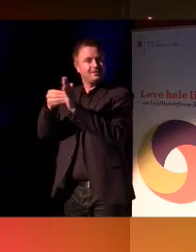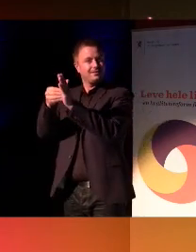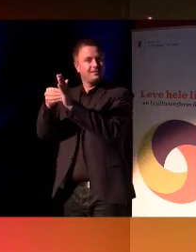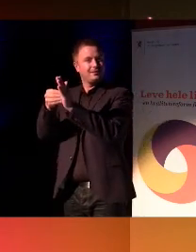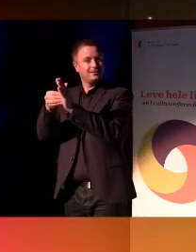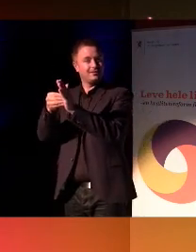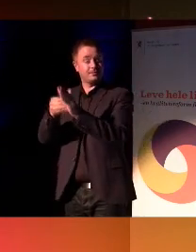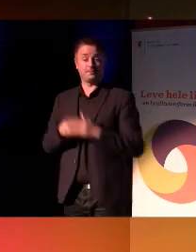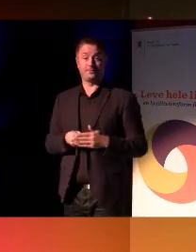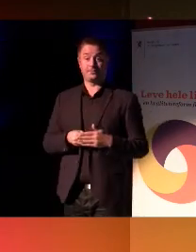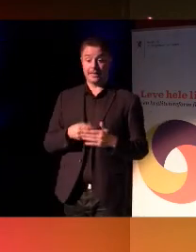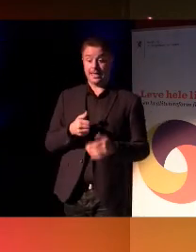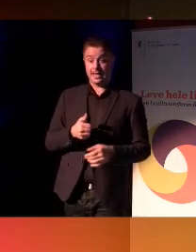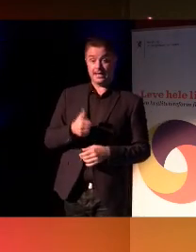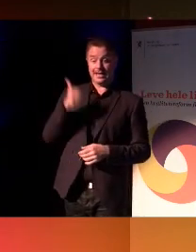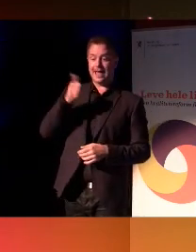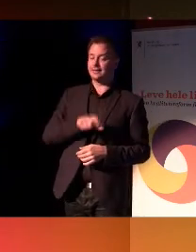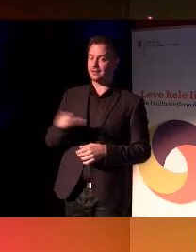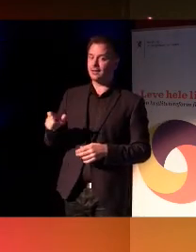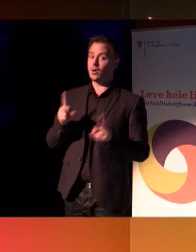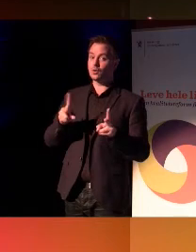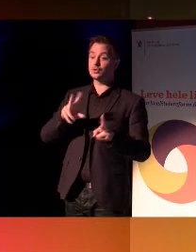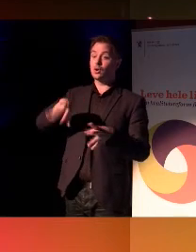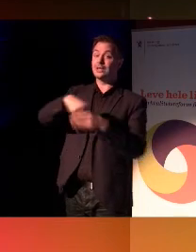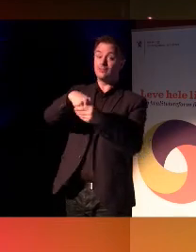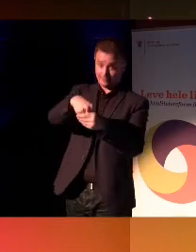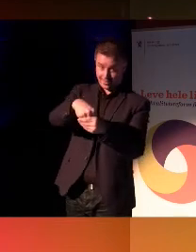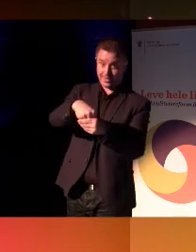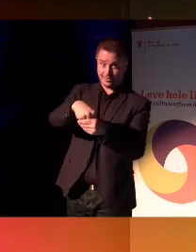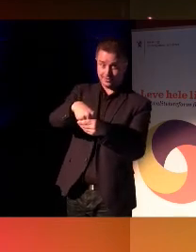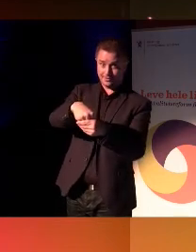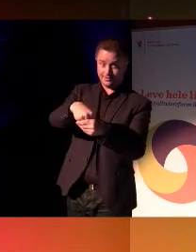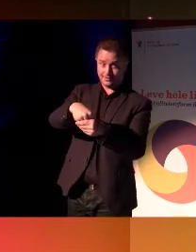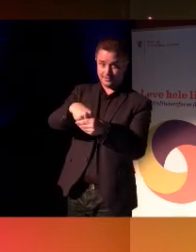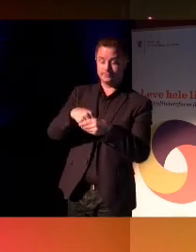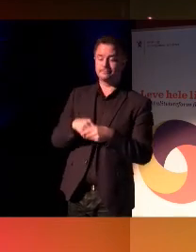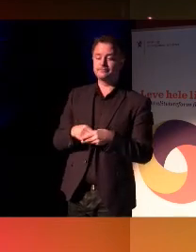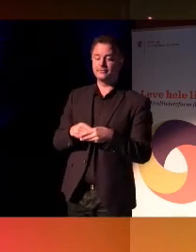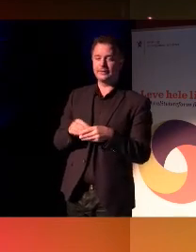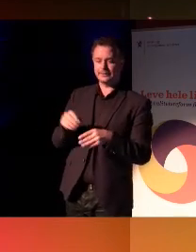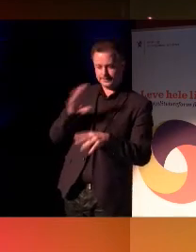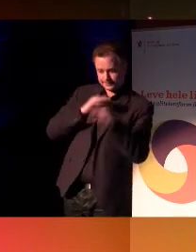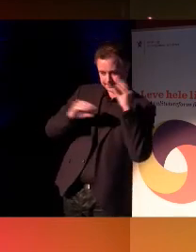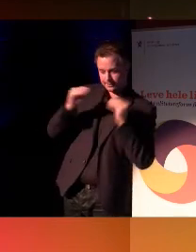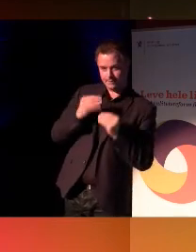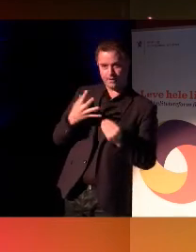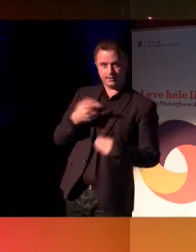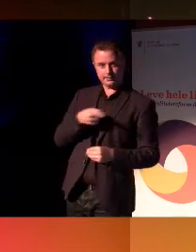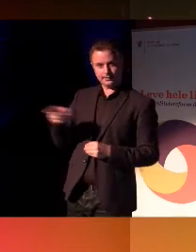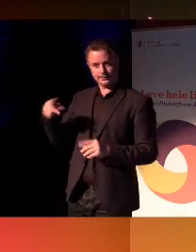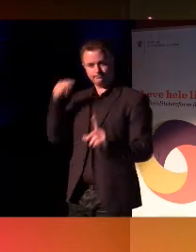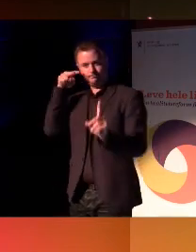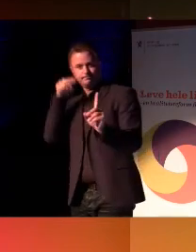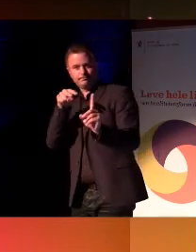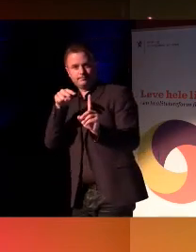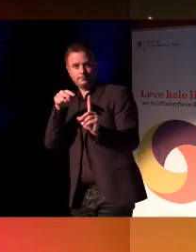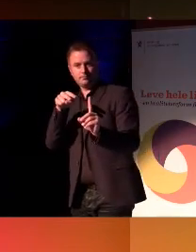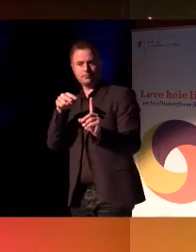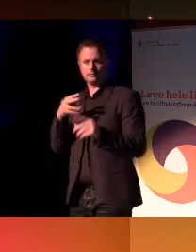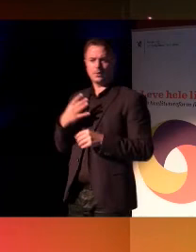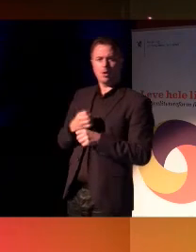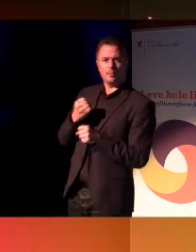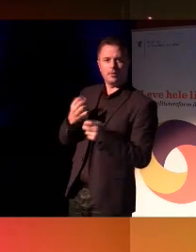Og lederen også var jo med, og man skaffet innsikt hos dem. Og det vi avdekket der, det var jo